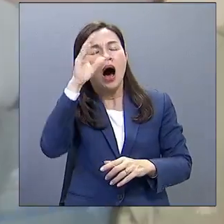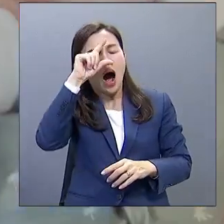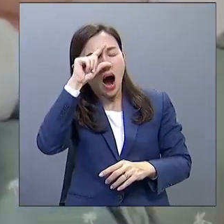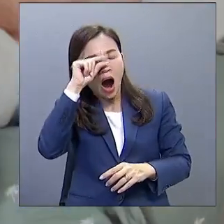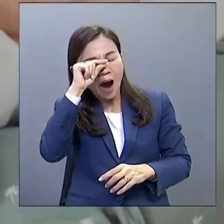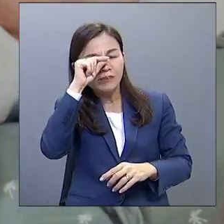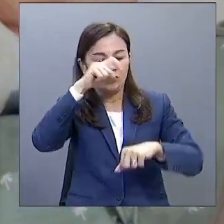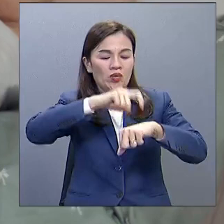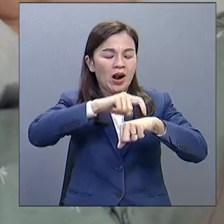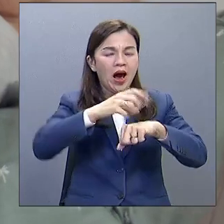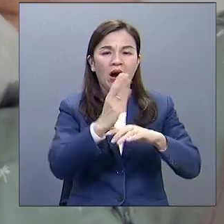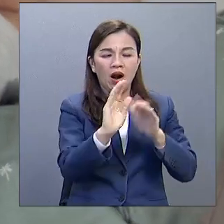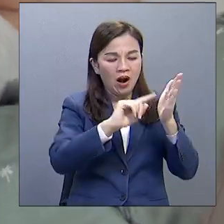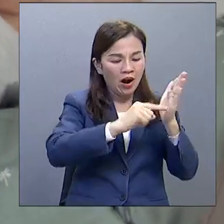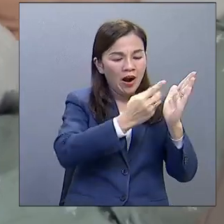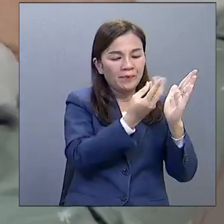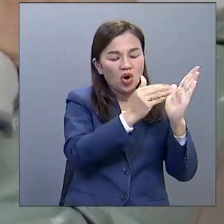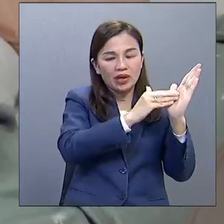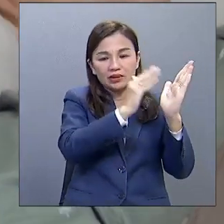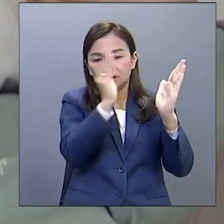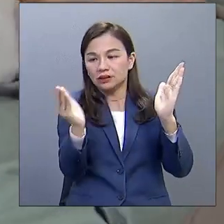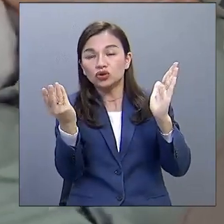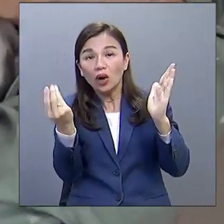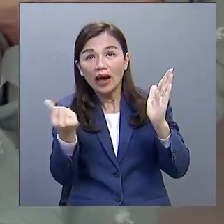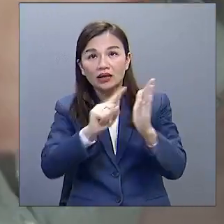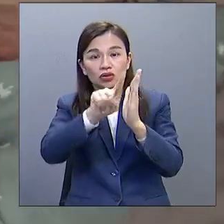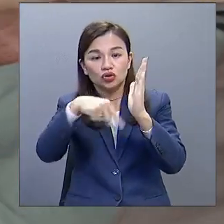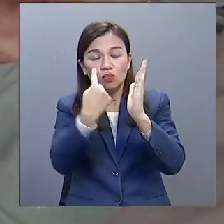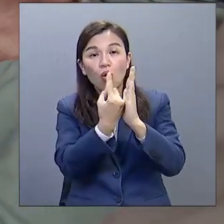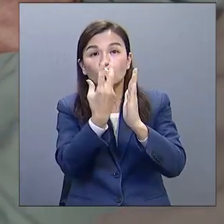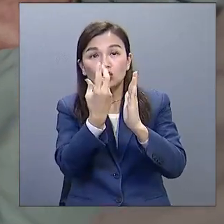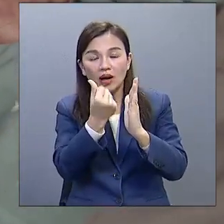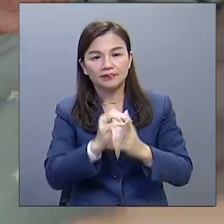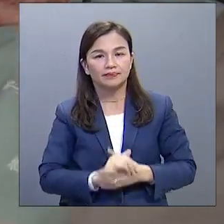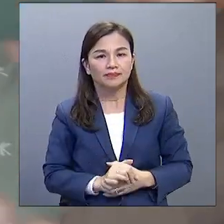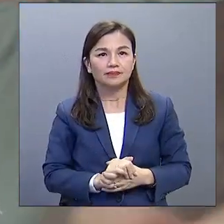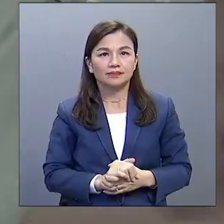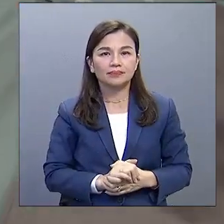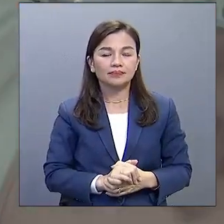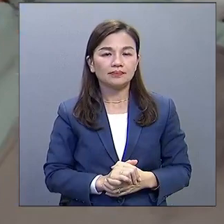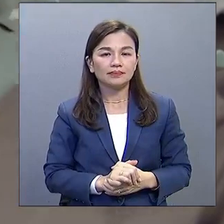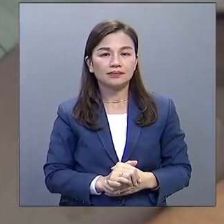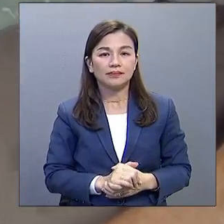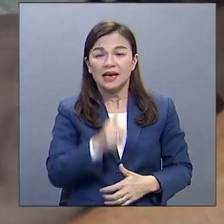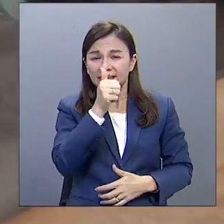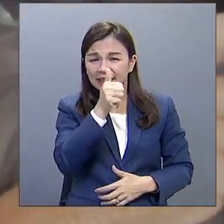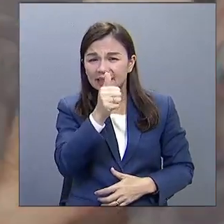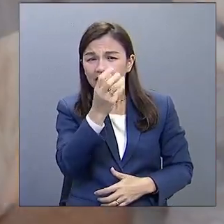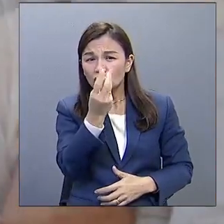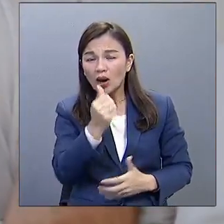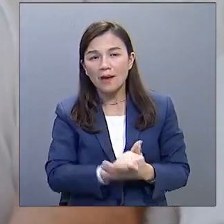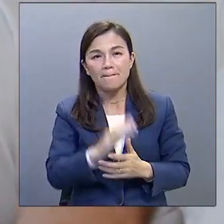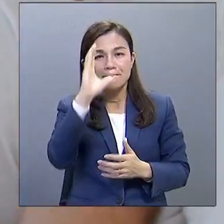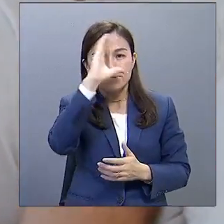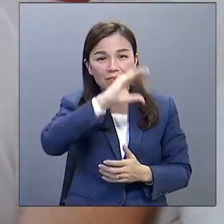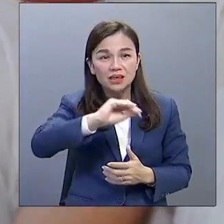งถึงกี่โมงอะไรอย่างเงี้ยค่ะนอนกี่ชั่วโมงมันก็จะมีสูตร ช่วงที่ดี ช่วงที่ดีนะคะก็คือตั้งแต่3ทุ่ม